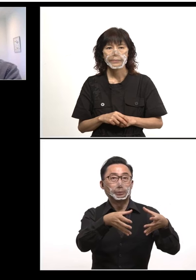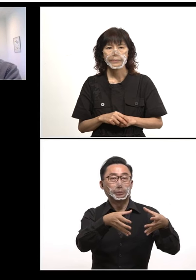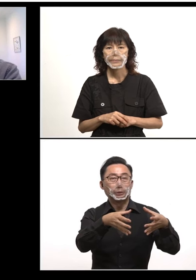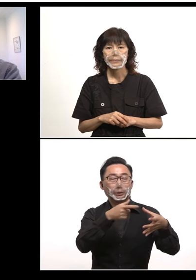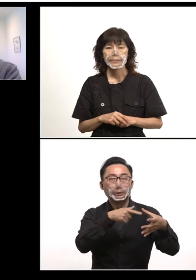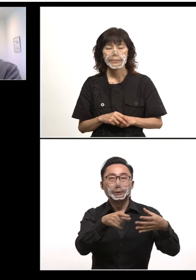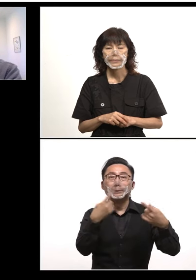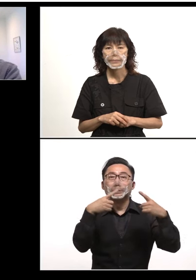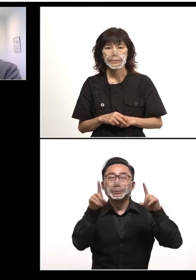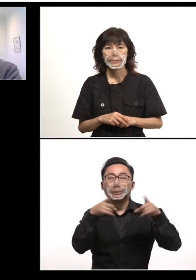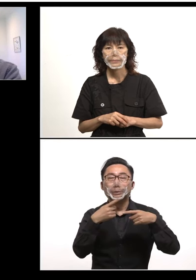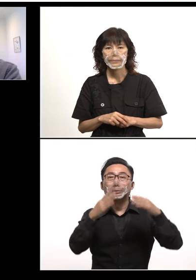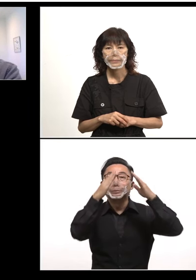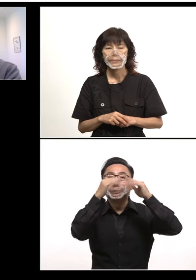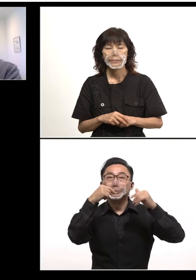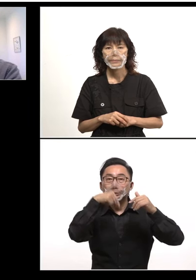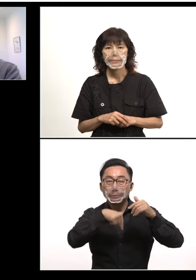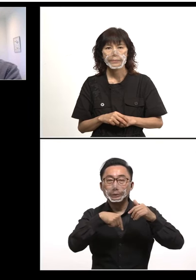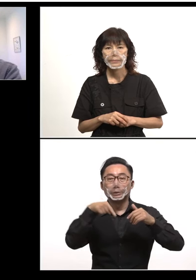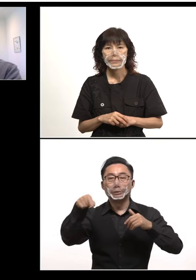music camp 啦。